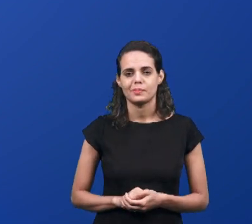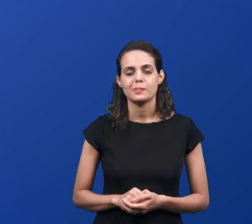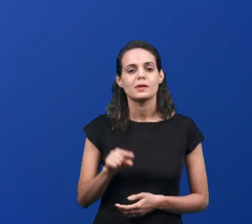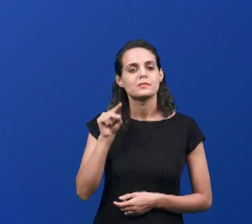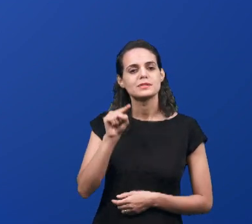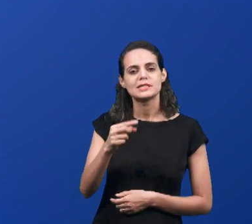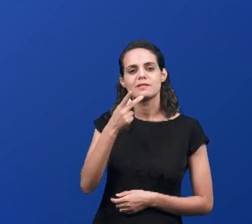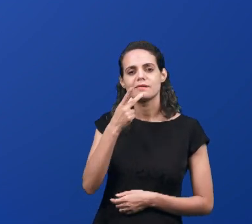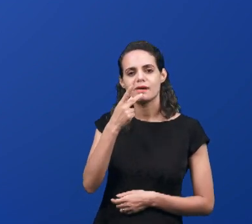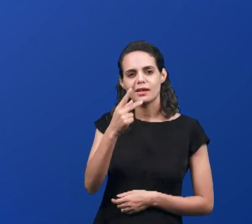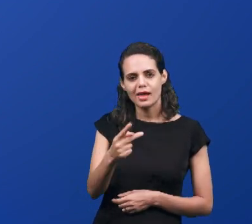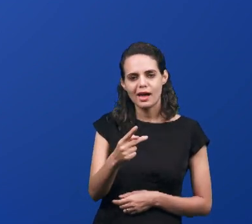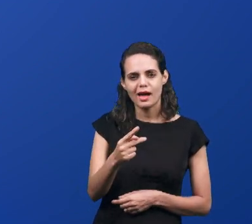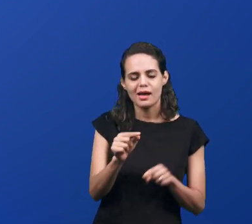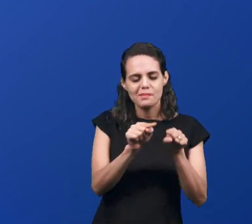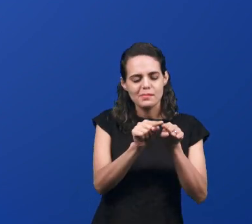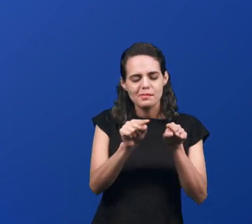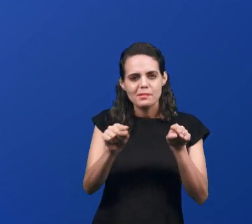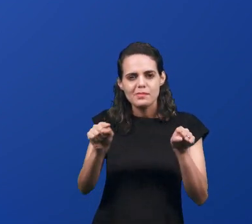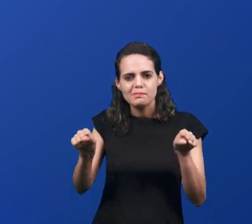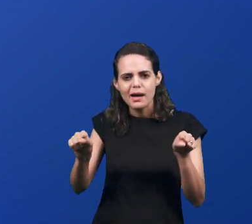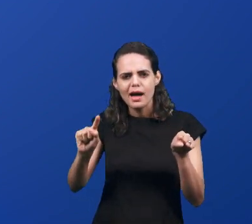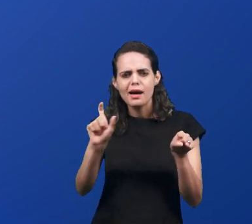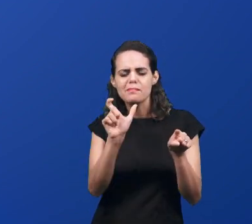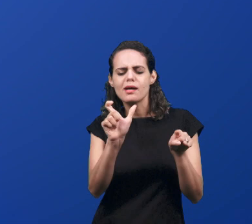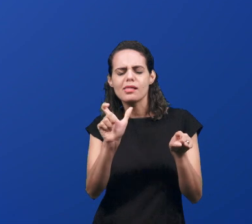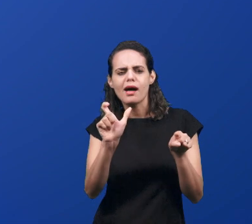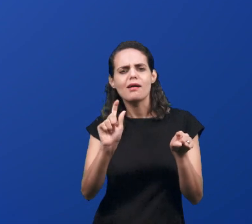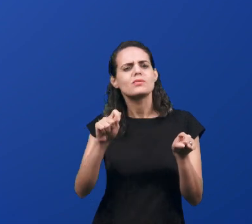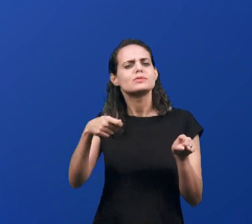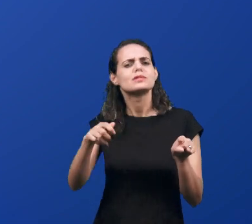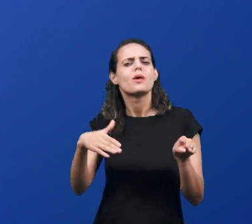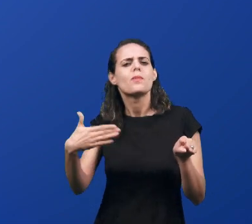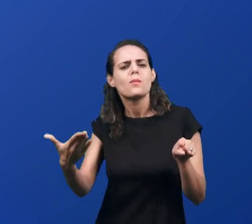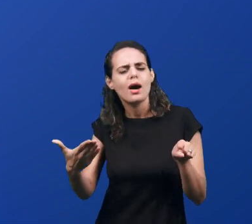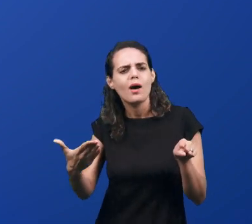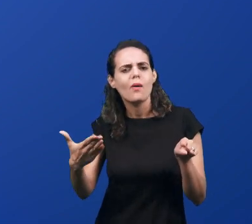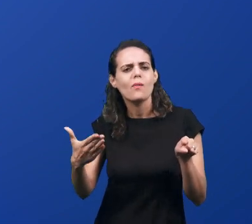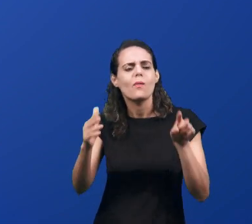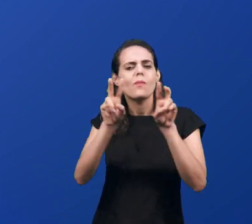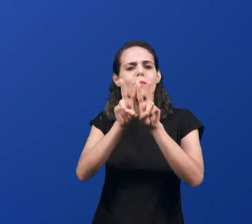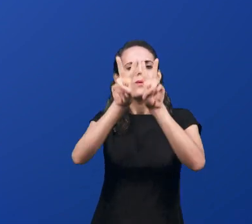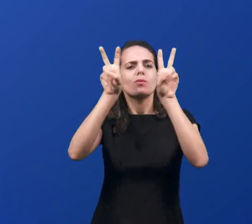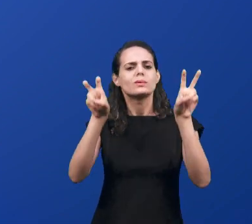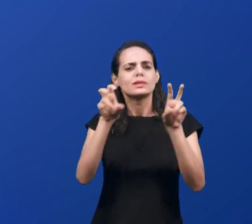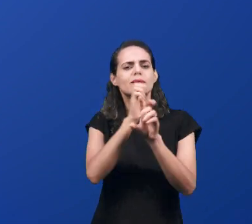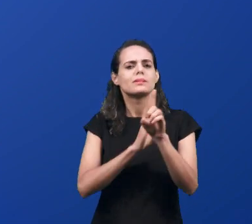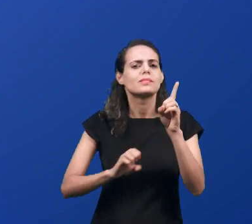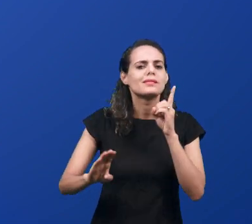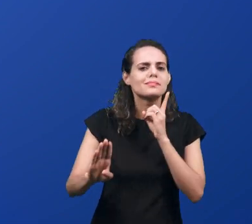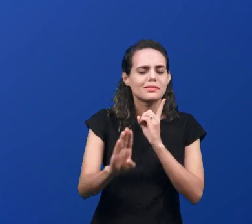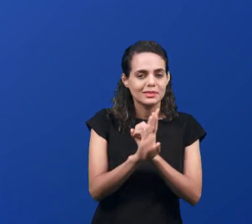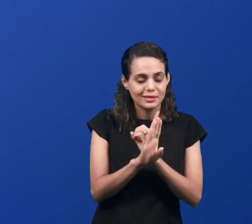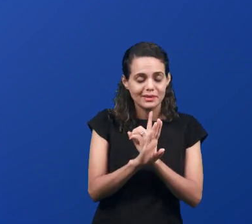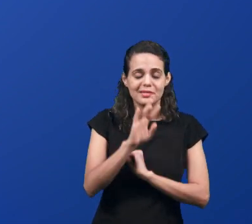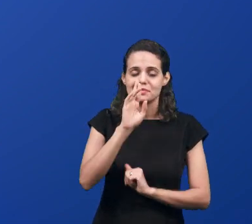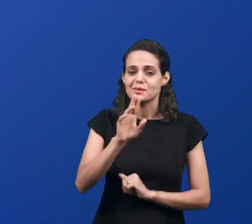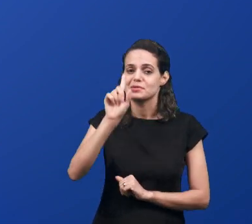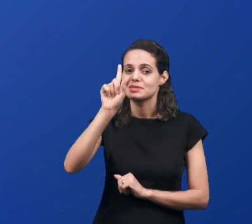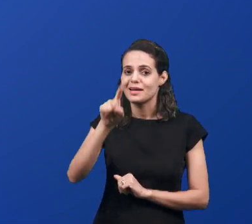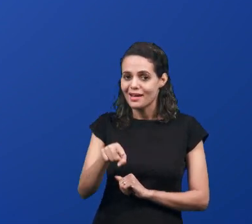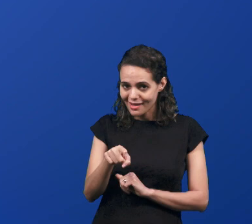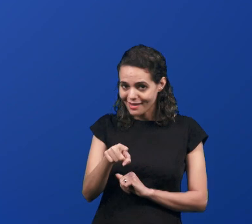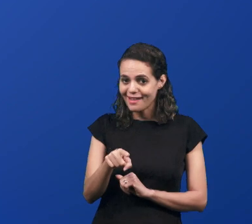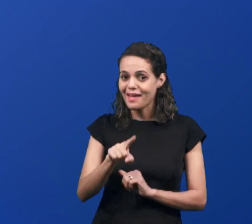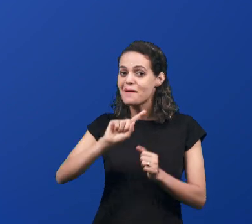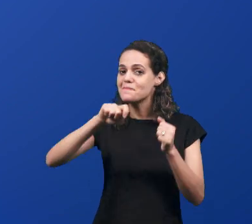compléter le mot ci-dessus qui donne le nom à la thématique de l'EBD. La réponse est mystère,